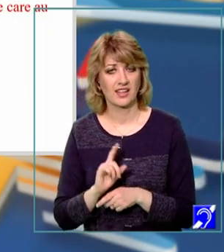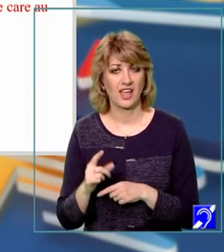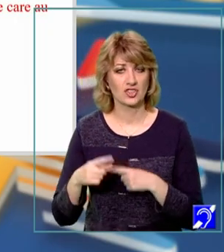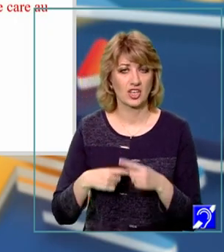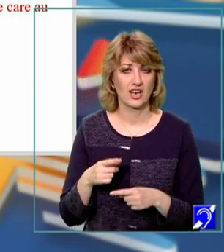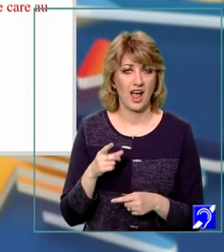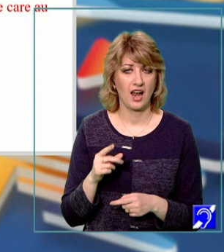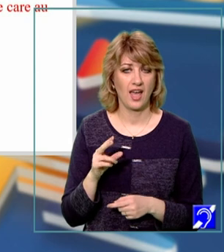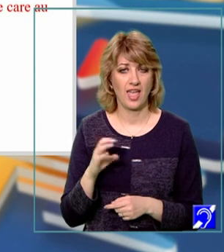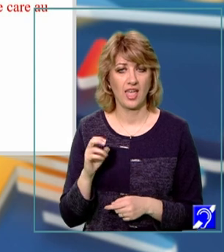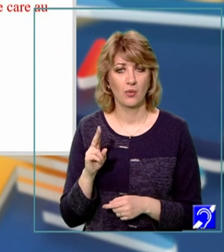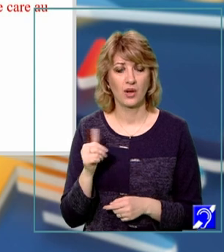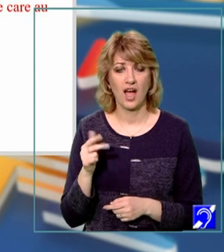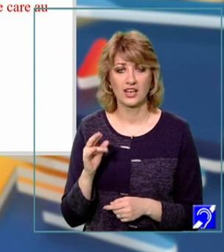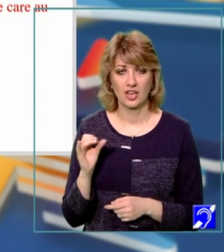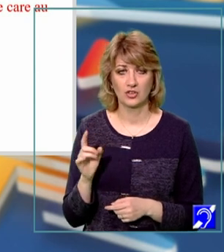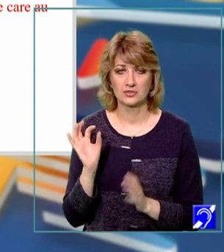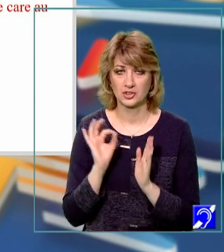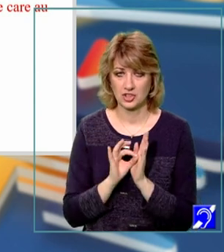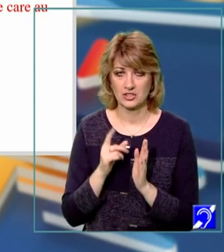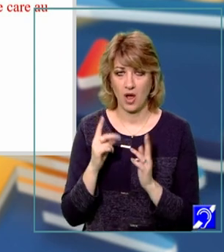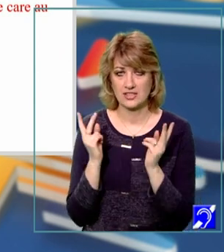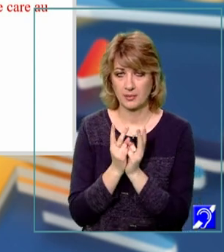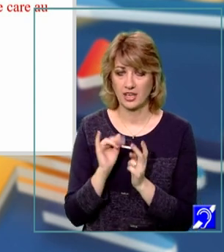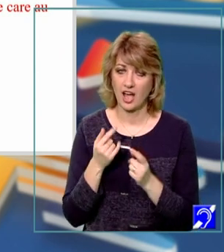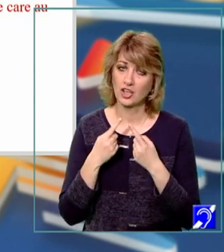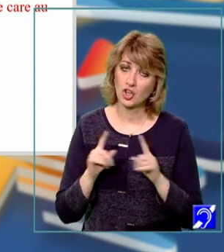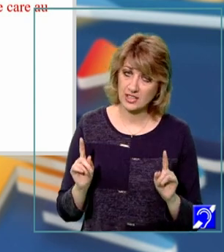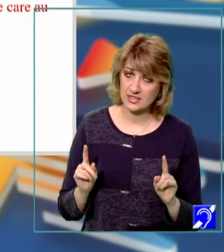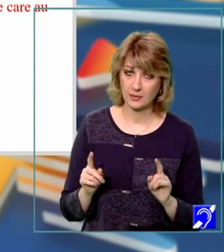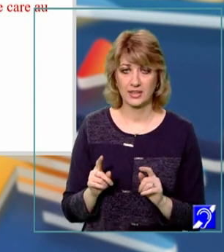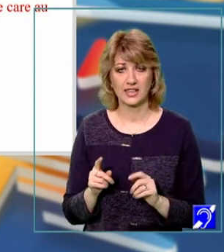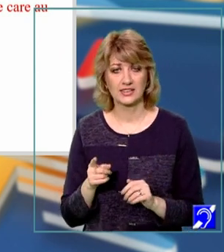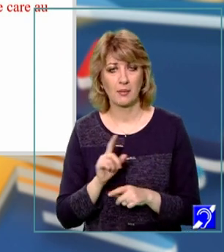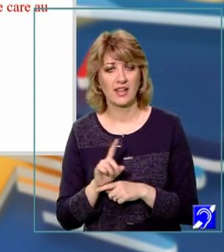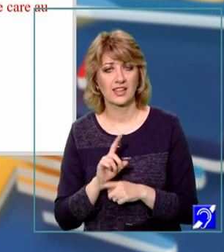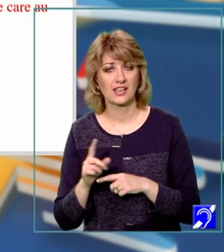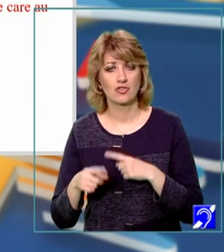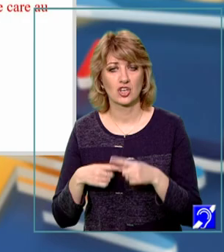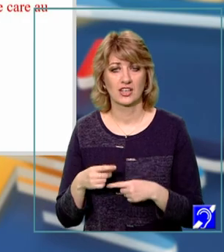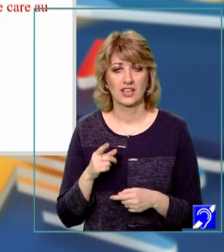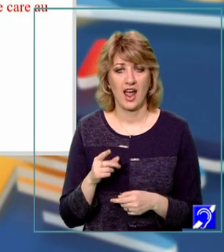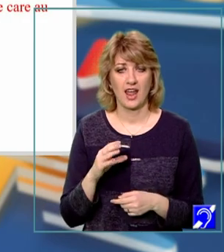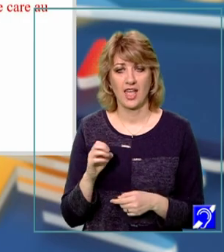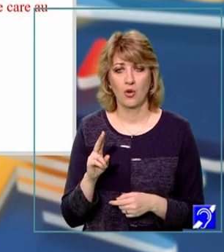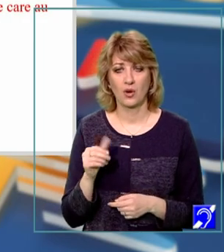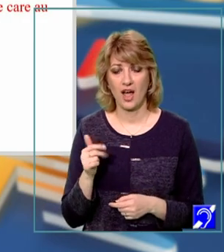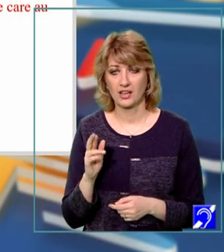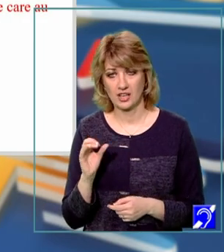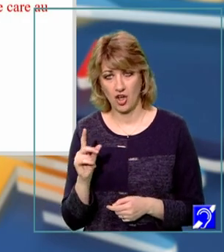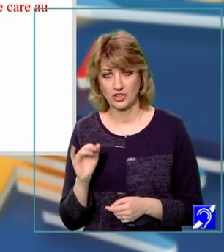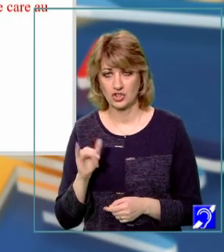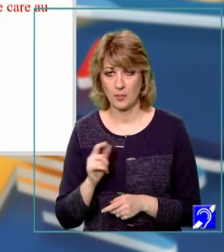al eucariotelor. Precizați o asemănare și o deosebire dintre materialul genetic al eucariotelor